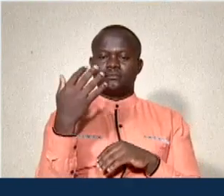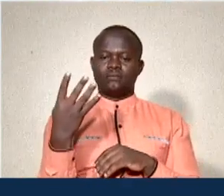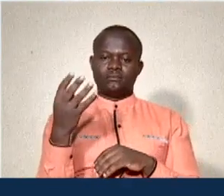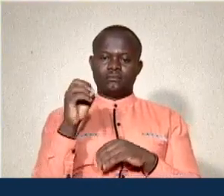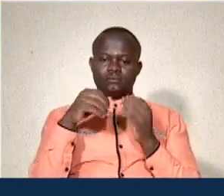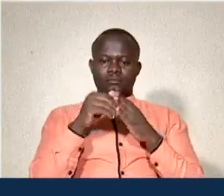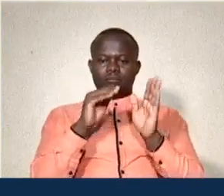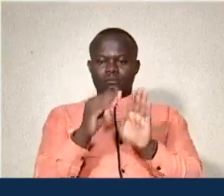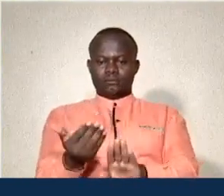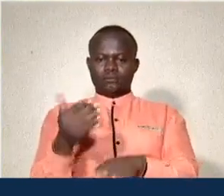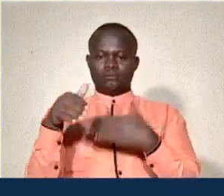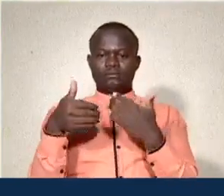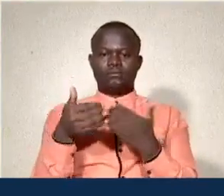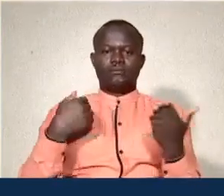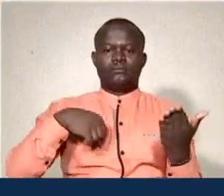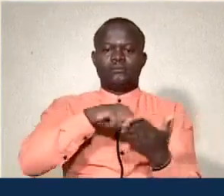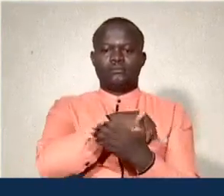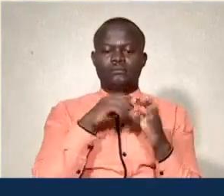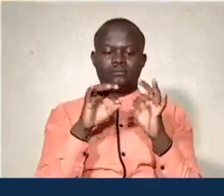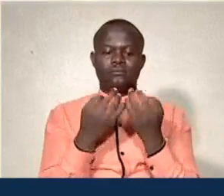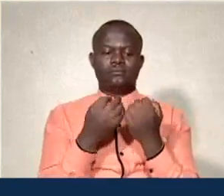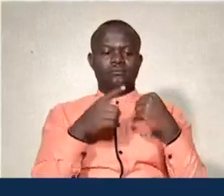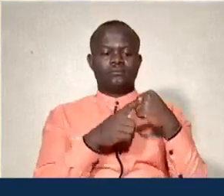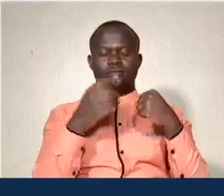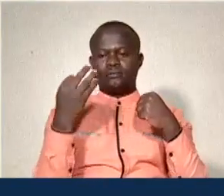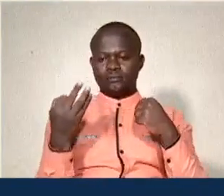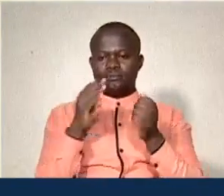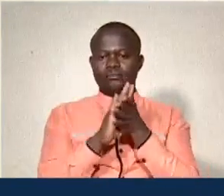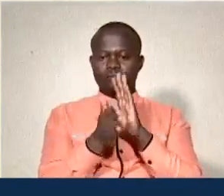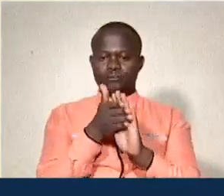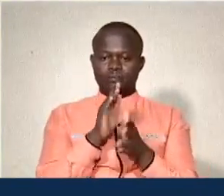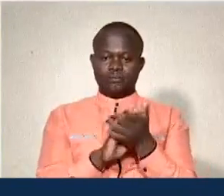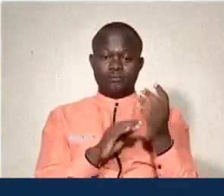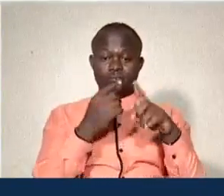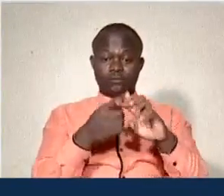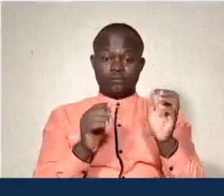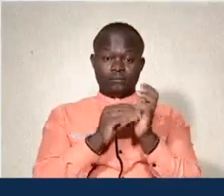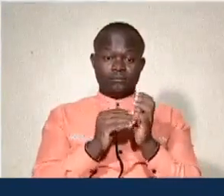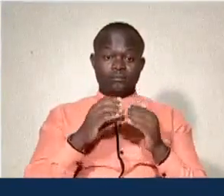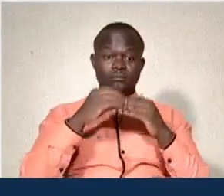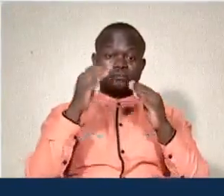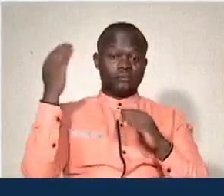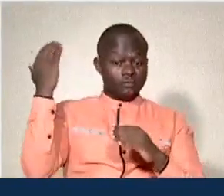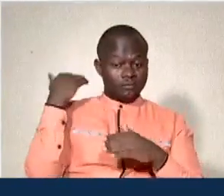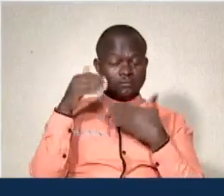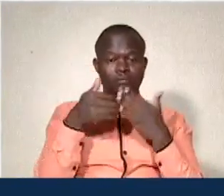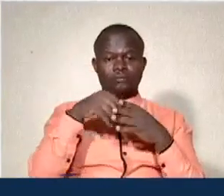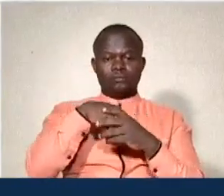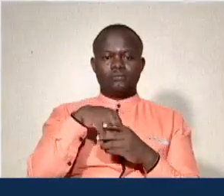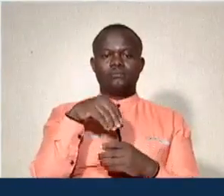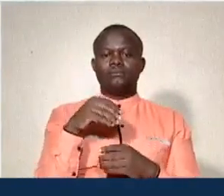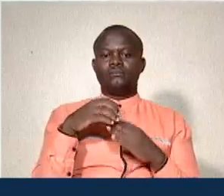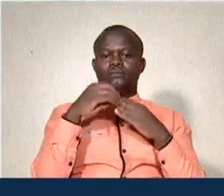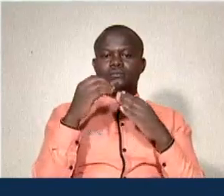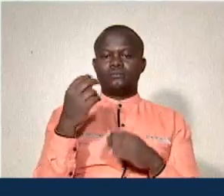340 bishwe ndetse imiryango 63 irazima. Nyamara bahayoboraga muri icyo gihe barimo ba